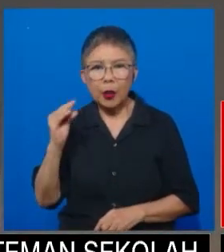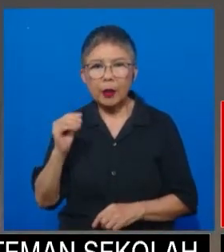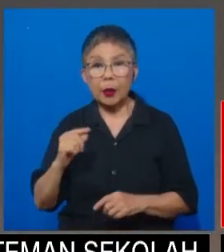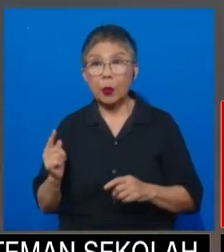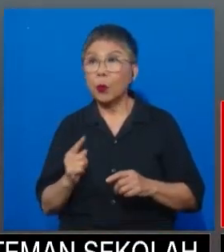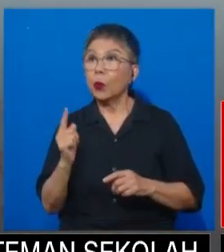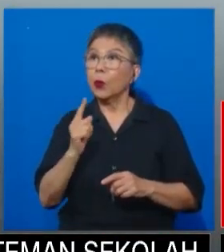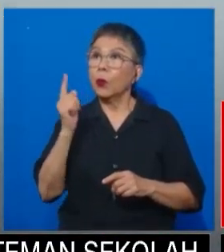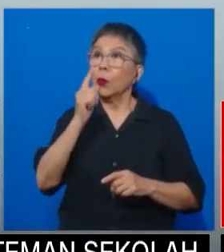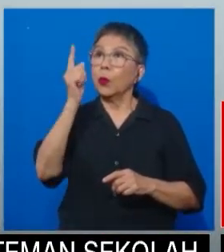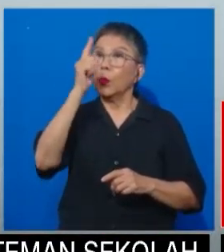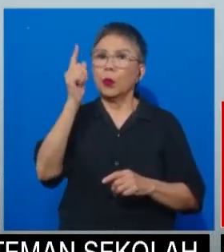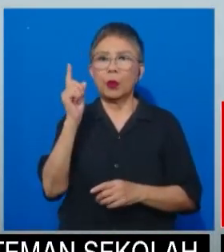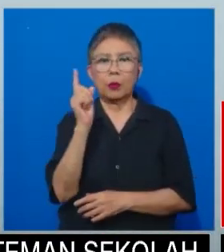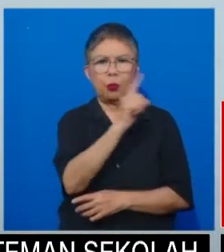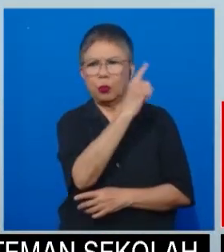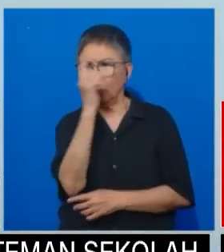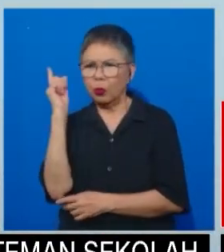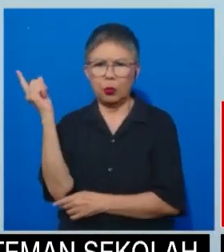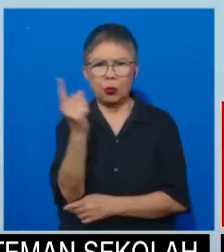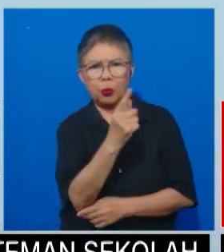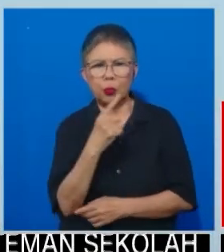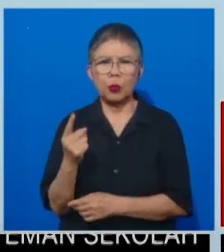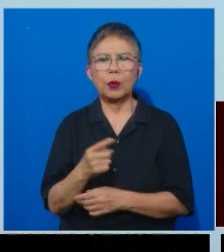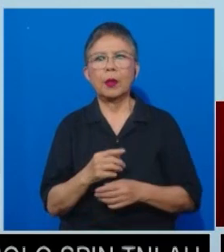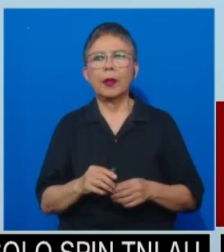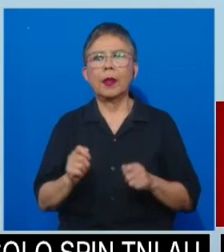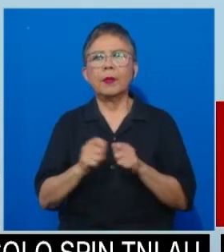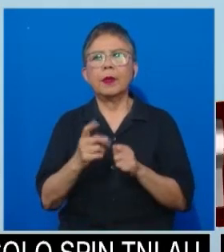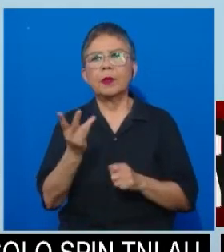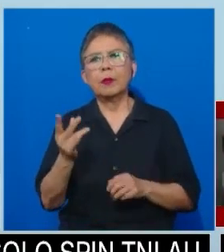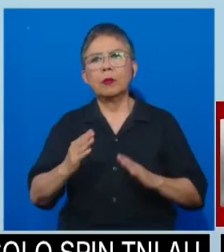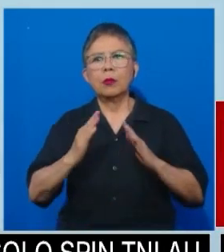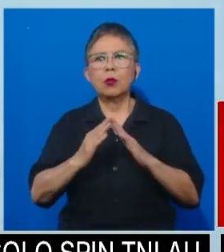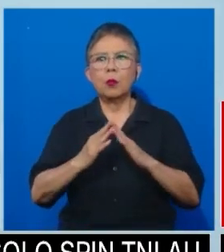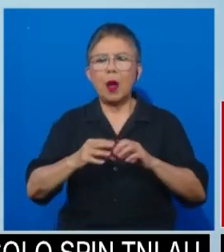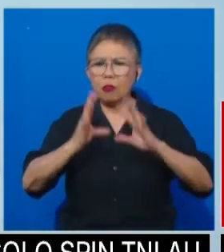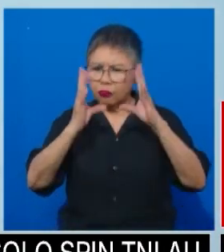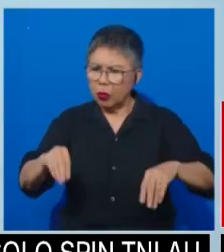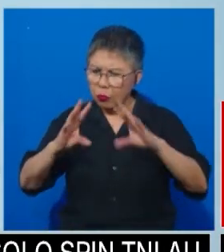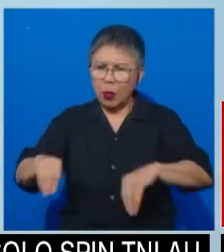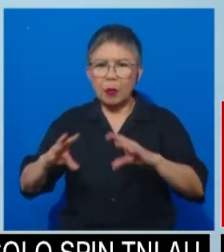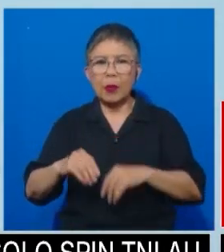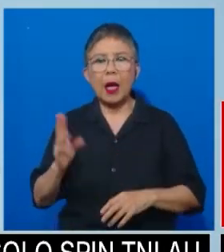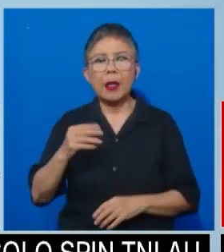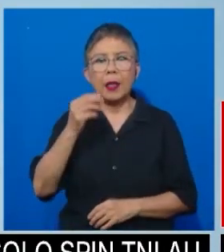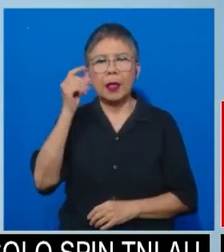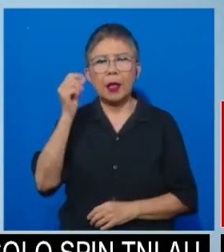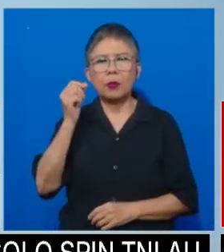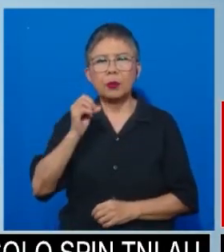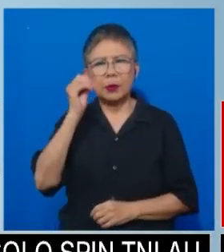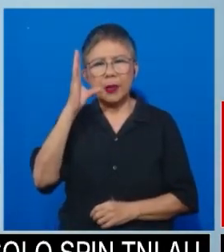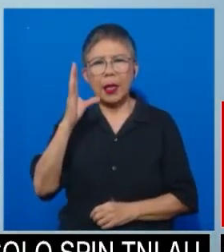ke langit, bergerak tidak beraturan. Hantaman puting beliung menyebabkan beberapa rumah porak-poranda. Hingga Rabu siang, warga masih belum